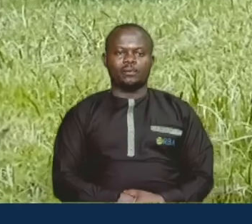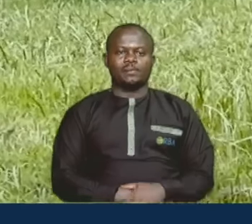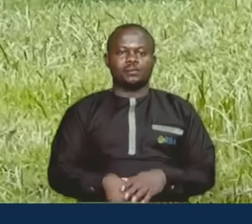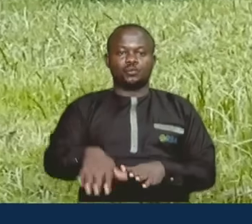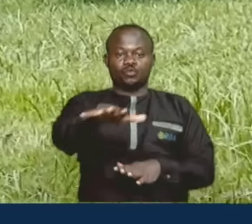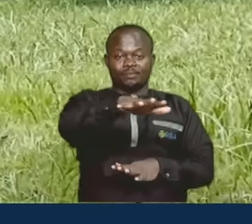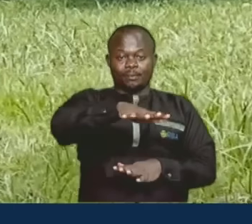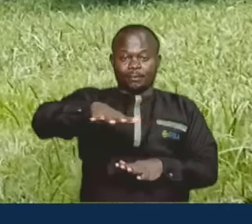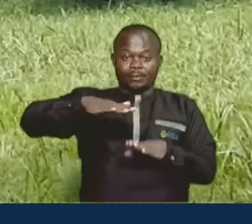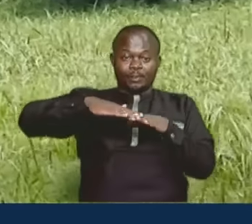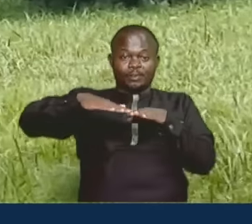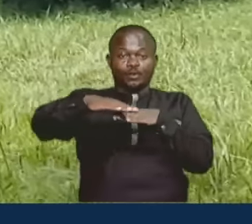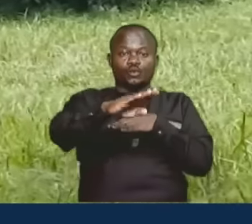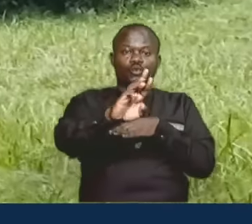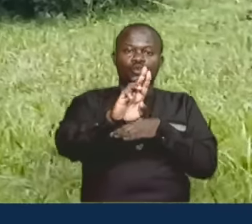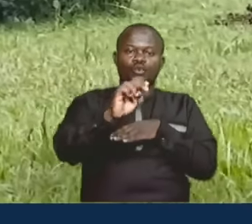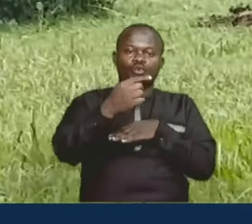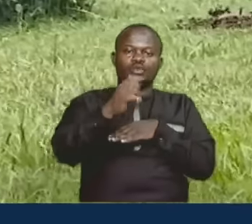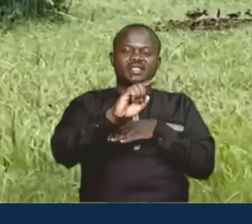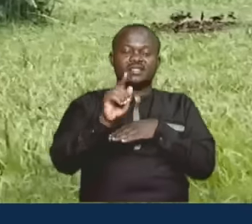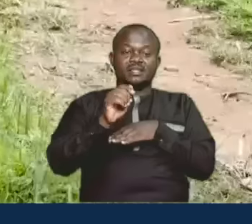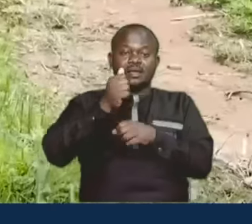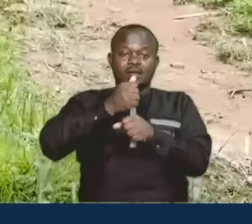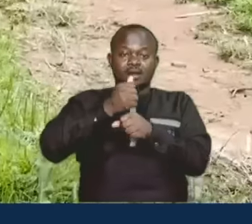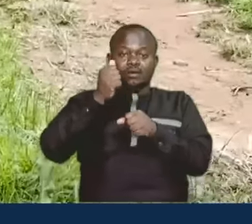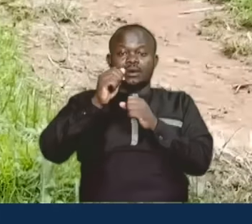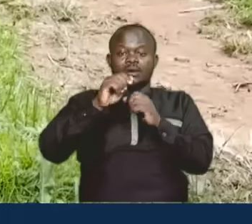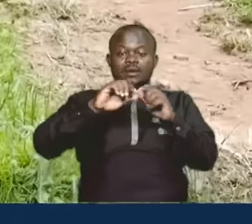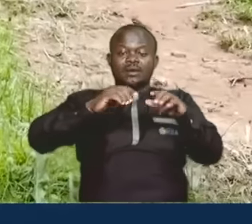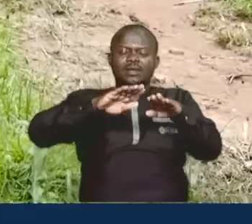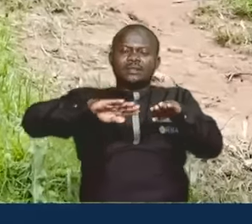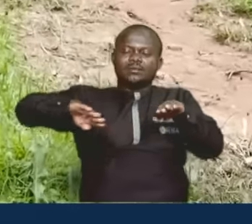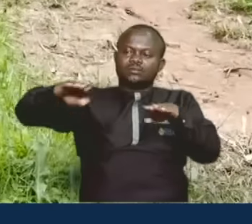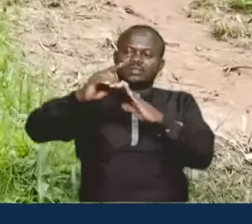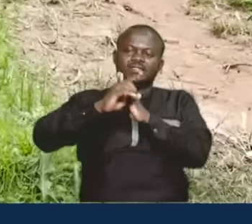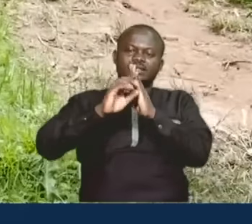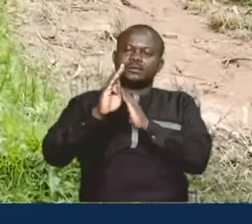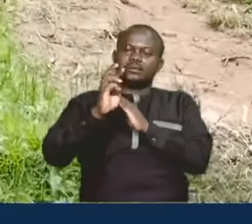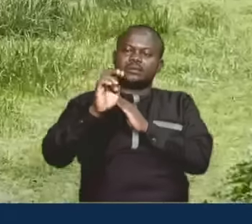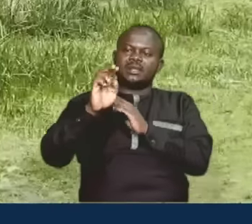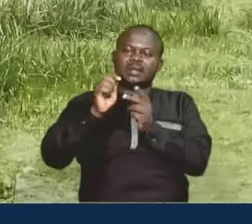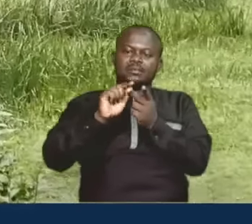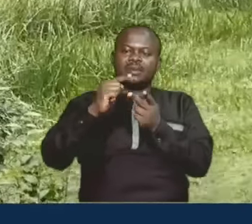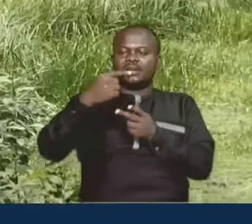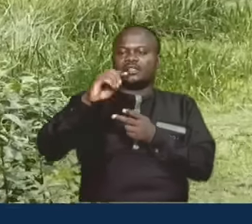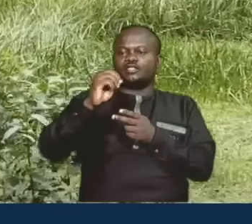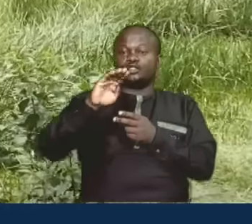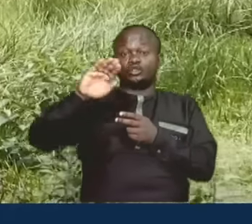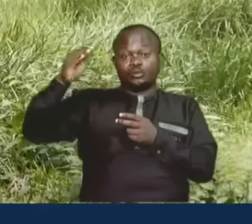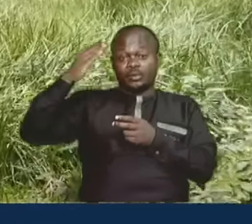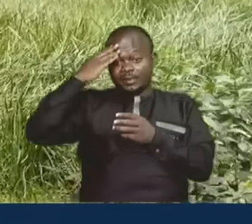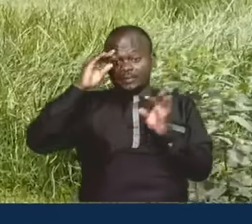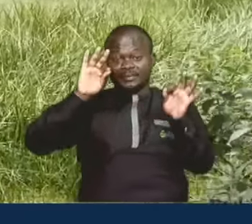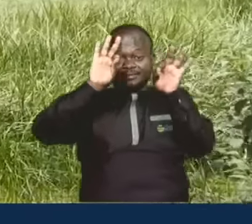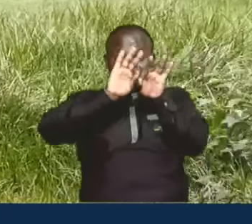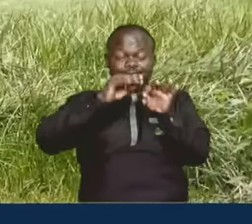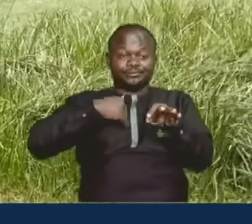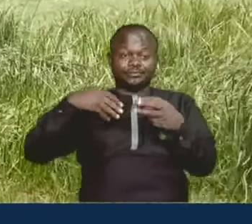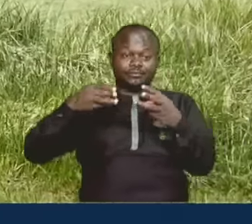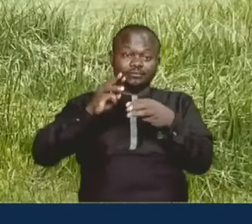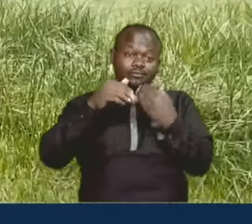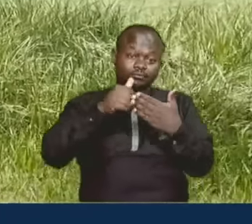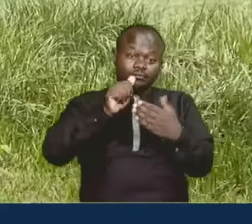Iki gishanga cy'urugezi gikora ku mirenge itandukanye y'uturere twa Burera na Gicumbi. Abagituriye bavuga ko bamenye akamaro kibafitiye ku buryo nabo